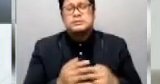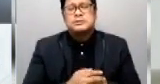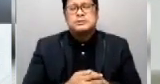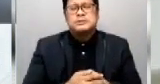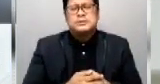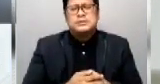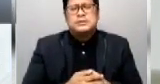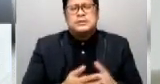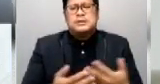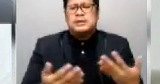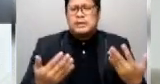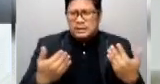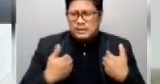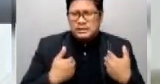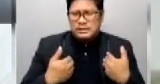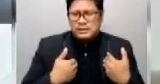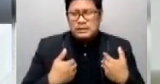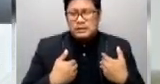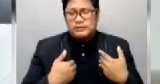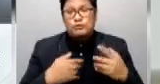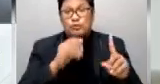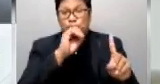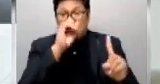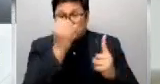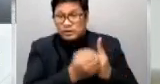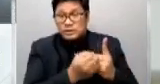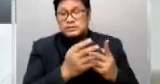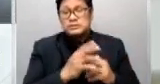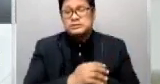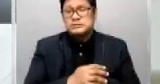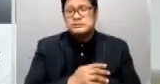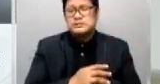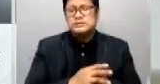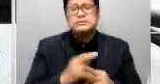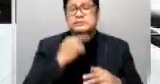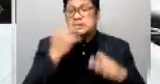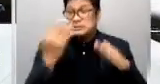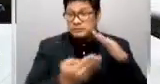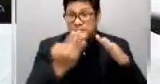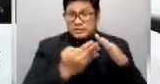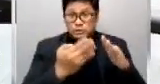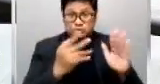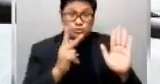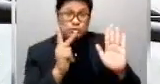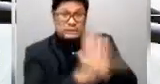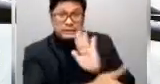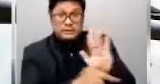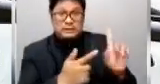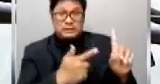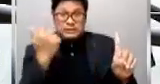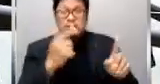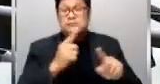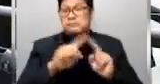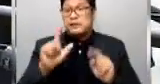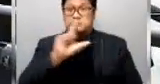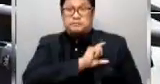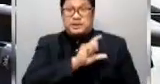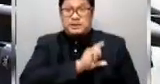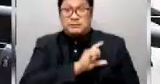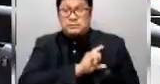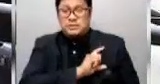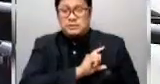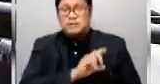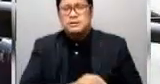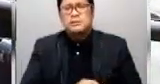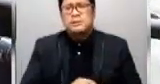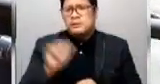left orientation that is not a basis to kill them. Pero giit ng PNP. It's legitimate operations